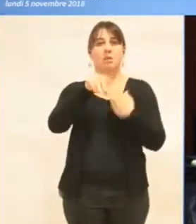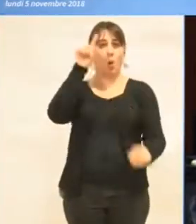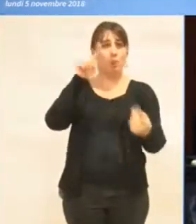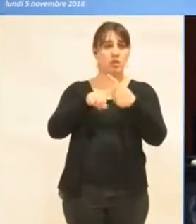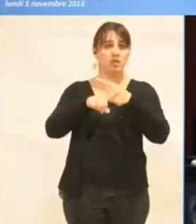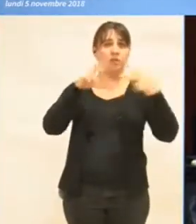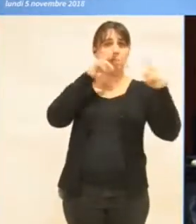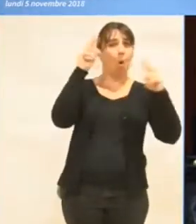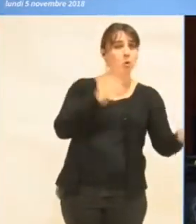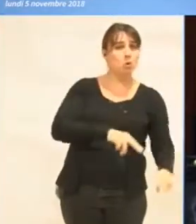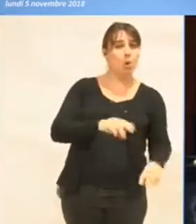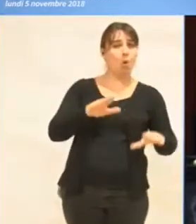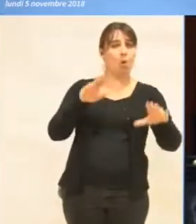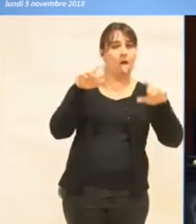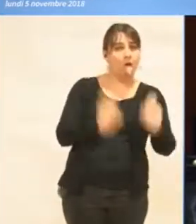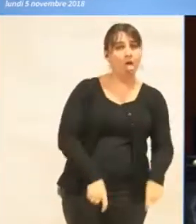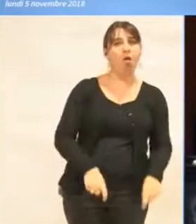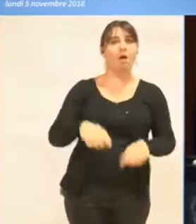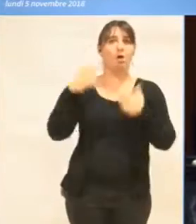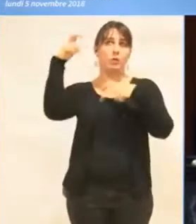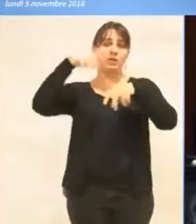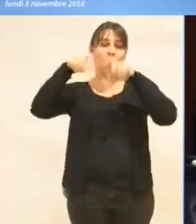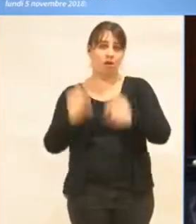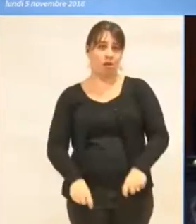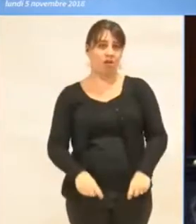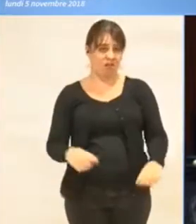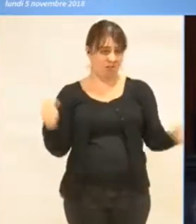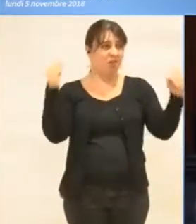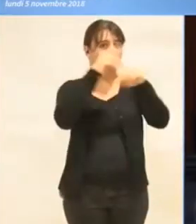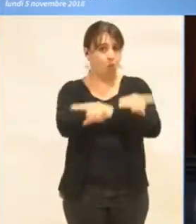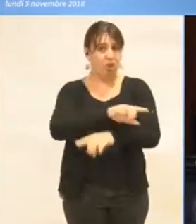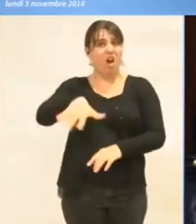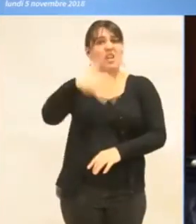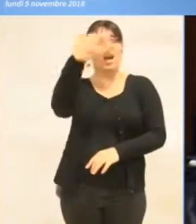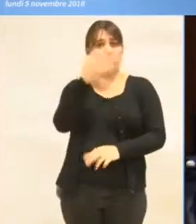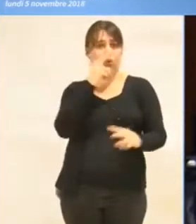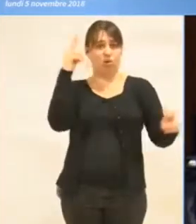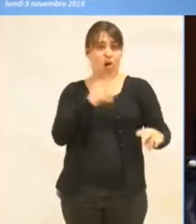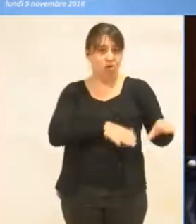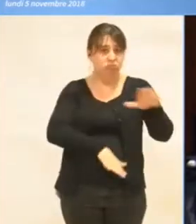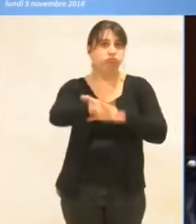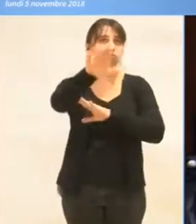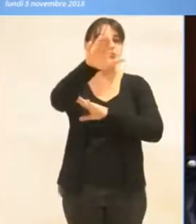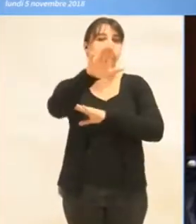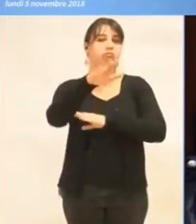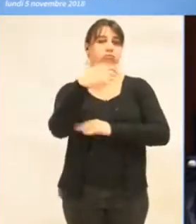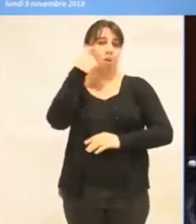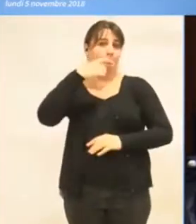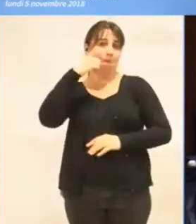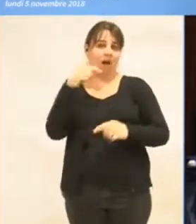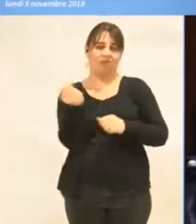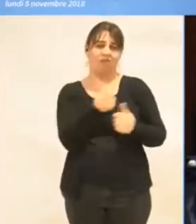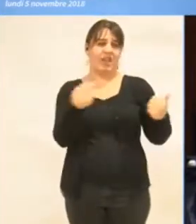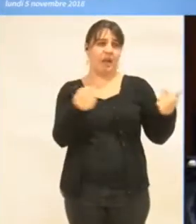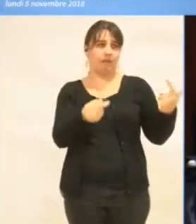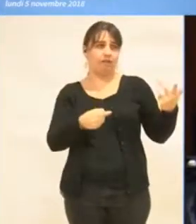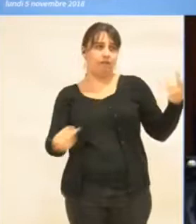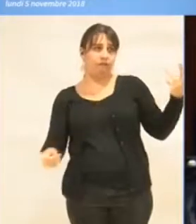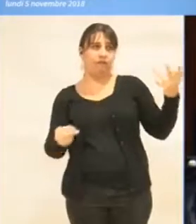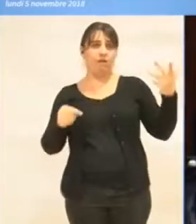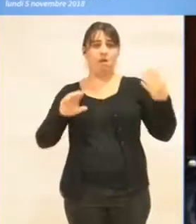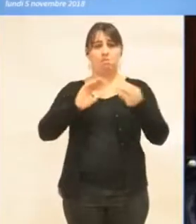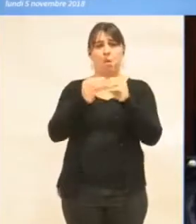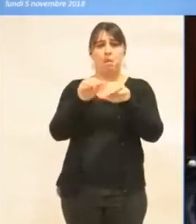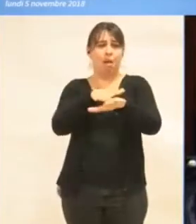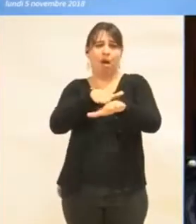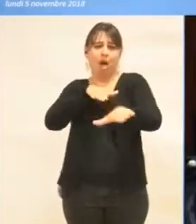pollution? Et bien précisément, la pollution a augmenté de 15% et démontre l'impact négatif sur la congestion du